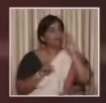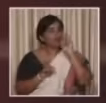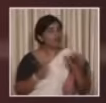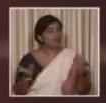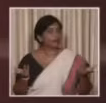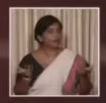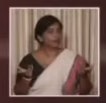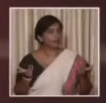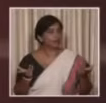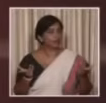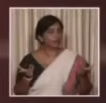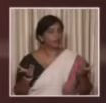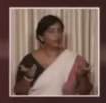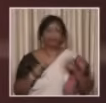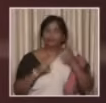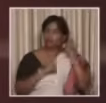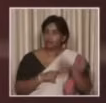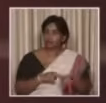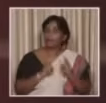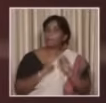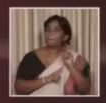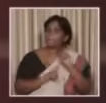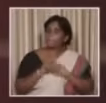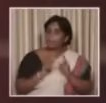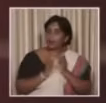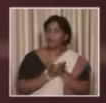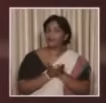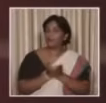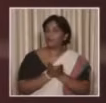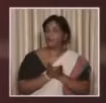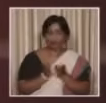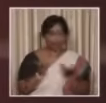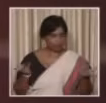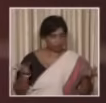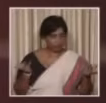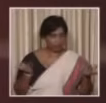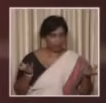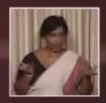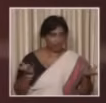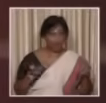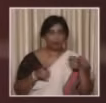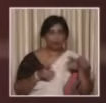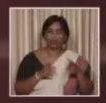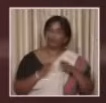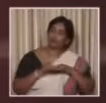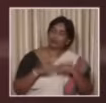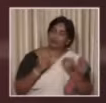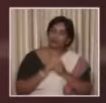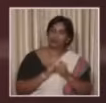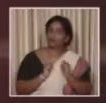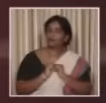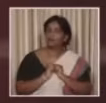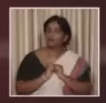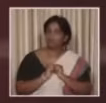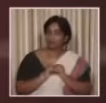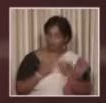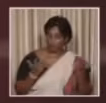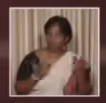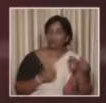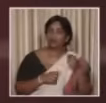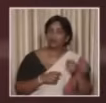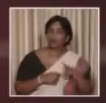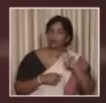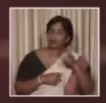දැක්කේ? ඒ නිසා මේ පාර්ලිමේන්තුවේ විනය කියන එක නැත්තම් මේ කුමන දෙයක් කරත් ඇති වැඩක් නැහැ.